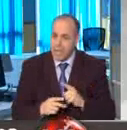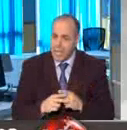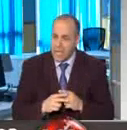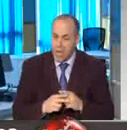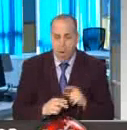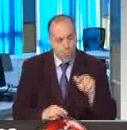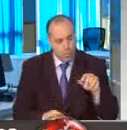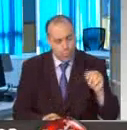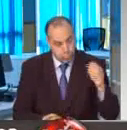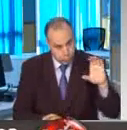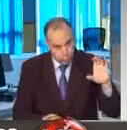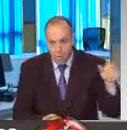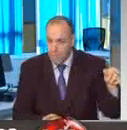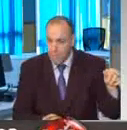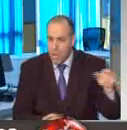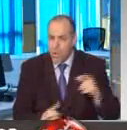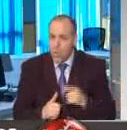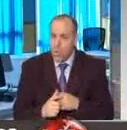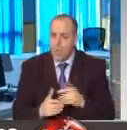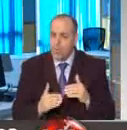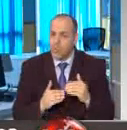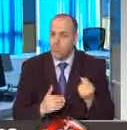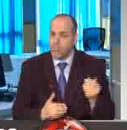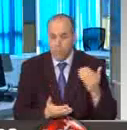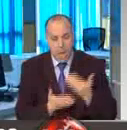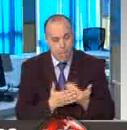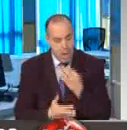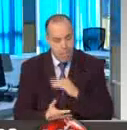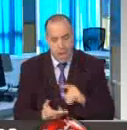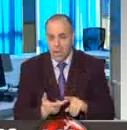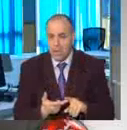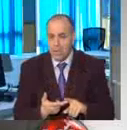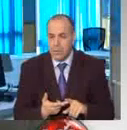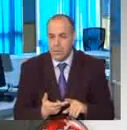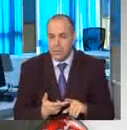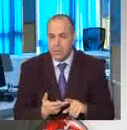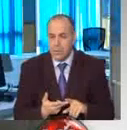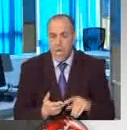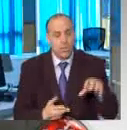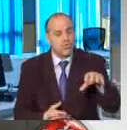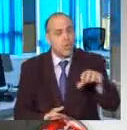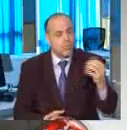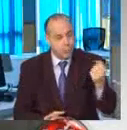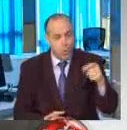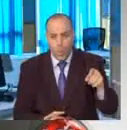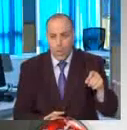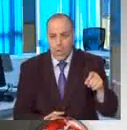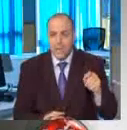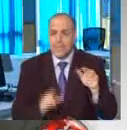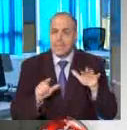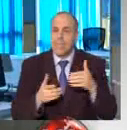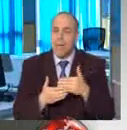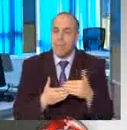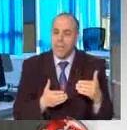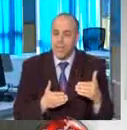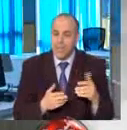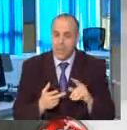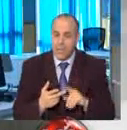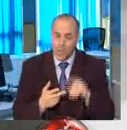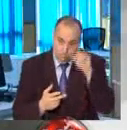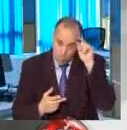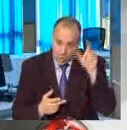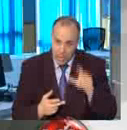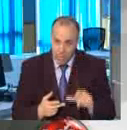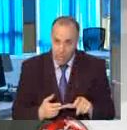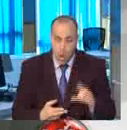قائمة أولا على مستوى البري، الربح اللي باش يربح على مستوى الجهوي باش ياخذ 7000 دينار، وعلى المستوى الوطني باش